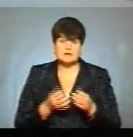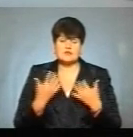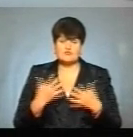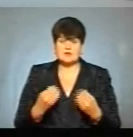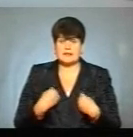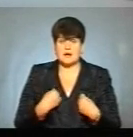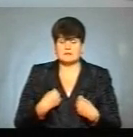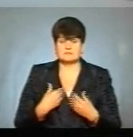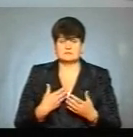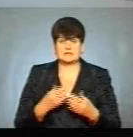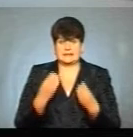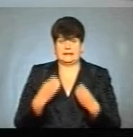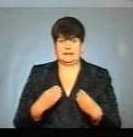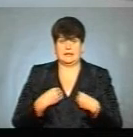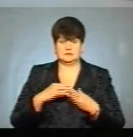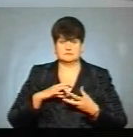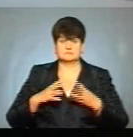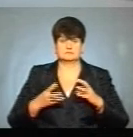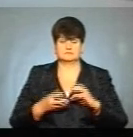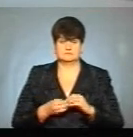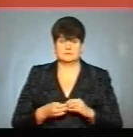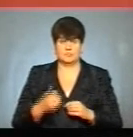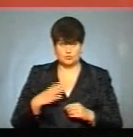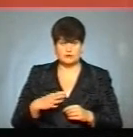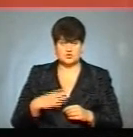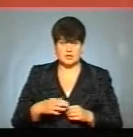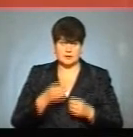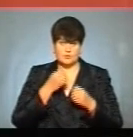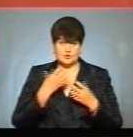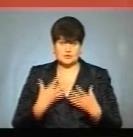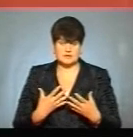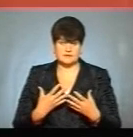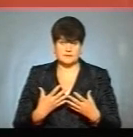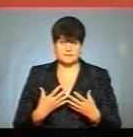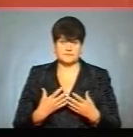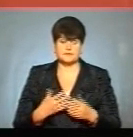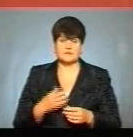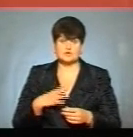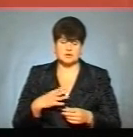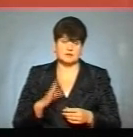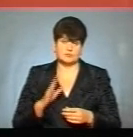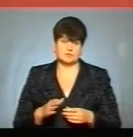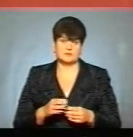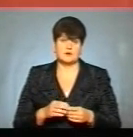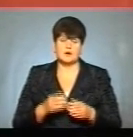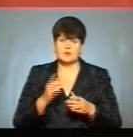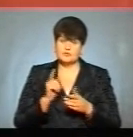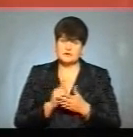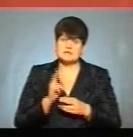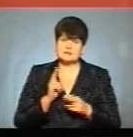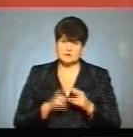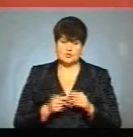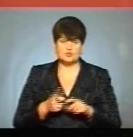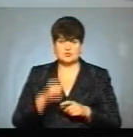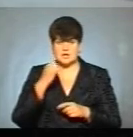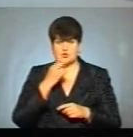нам, скажімо, надасть вердикт, які... Ми будемо чекати на позитивний висновок, звичайно, однозначно, правда? Однозначно. Мусимо завершувати. Дуже